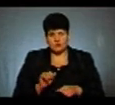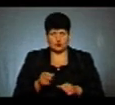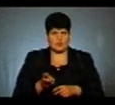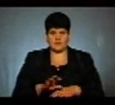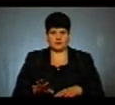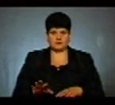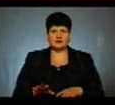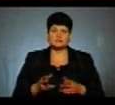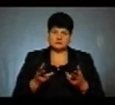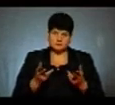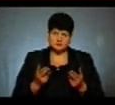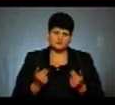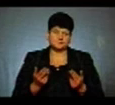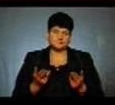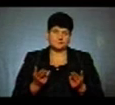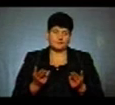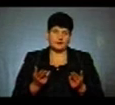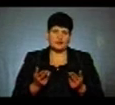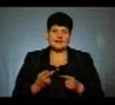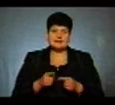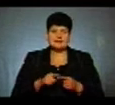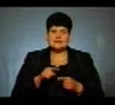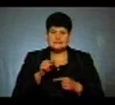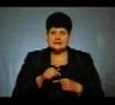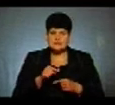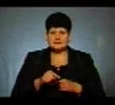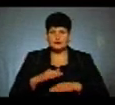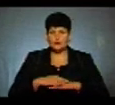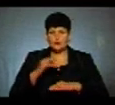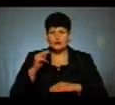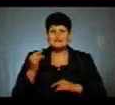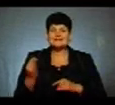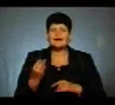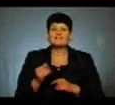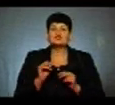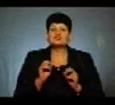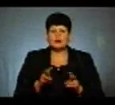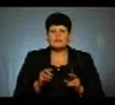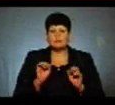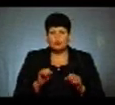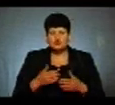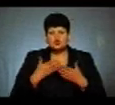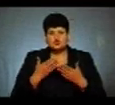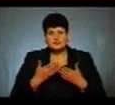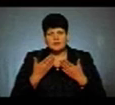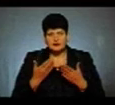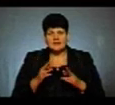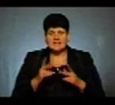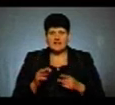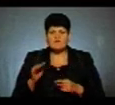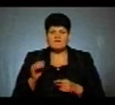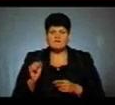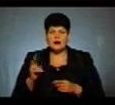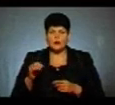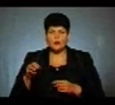вчити. Однозначно, що даний курс, він цікавий чим? Що він може читатися і як